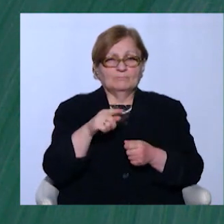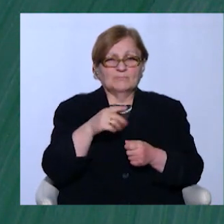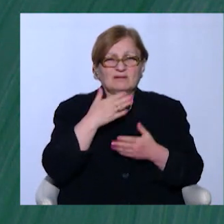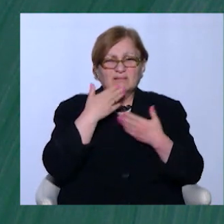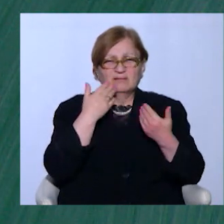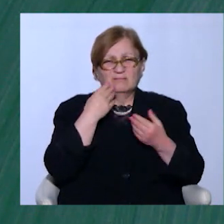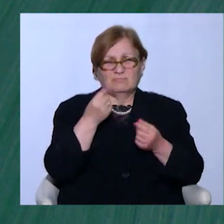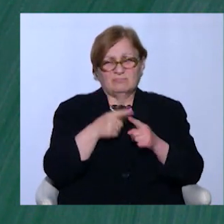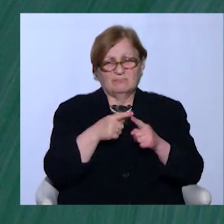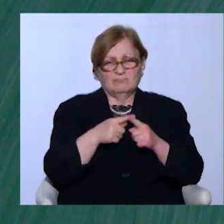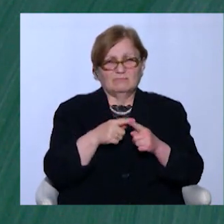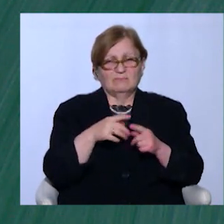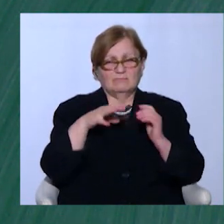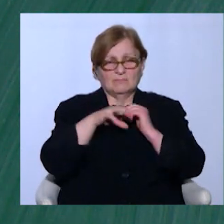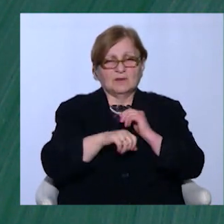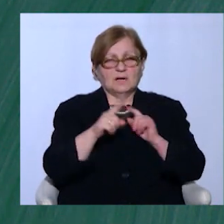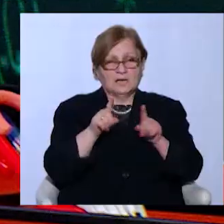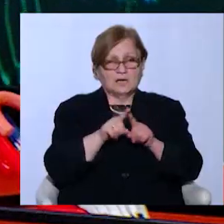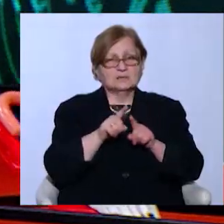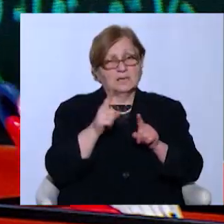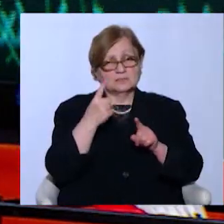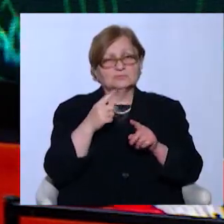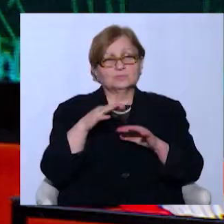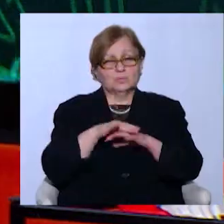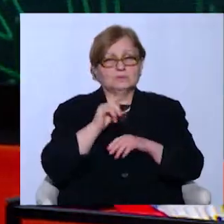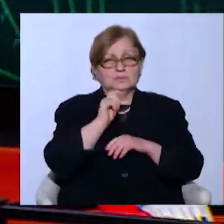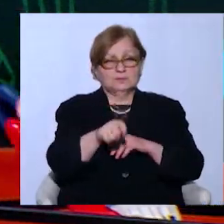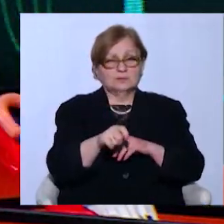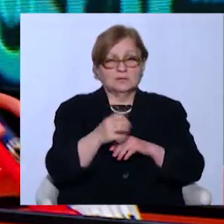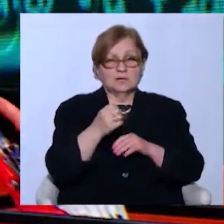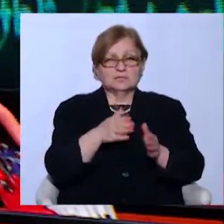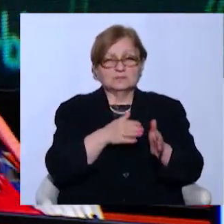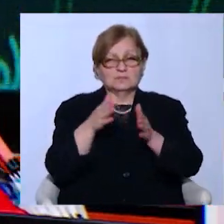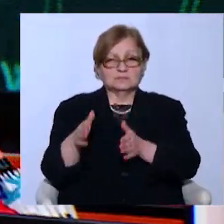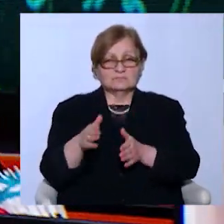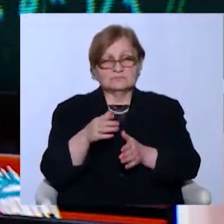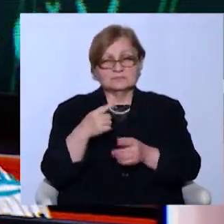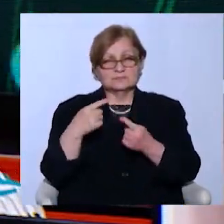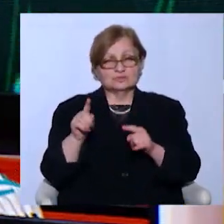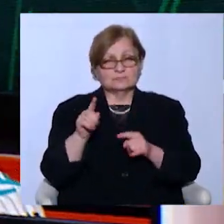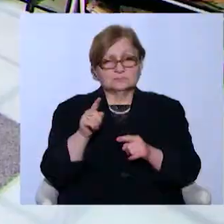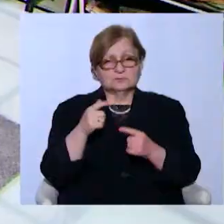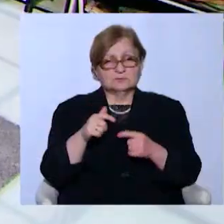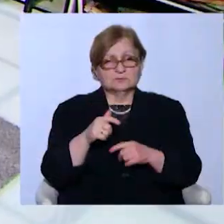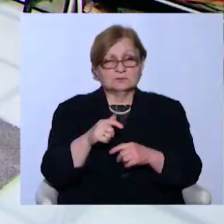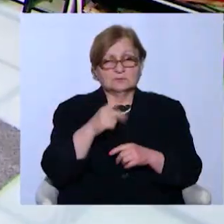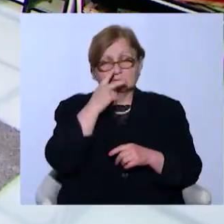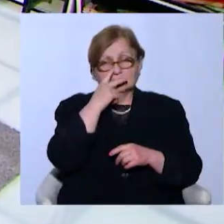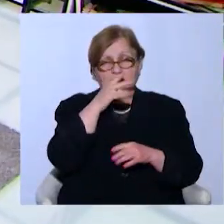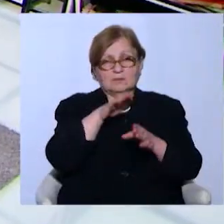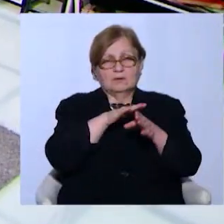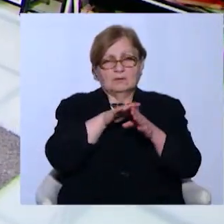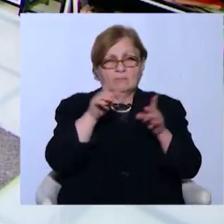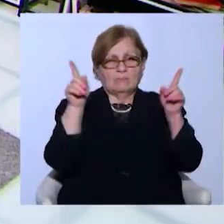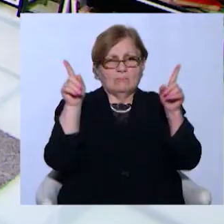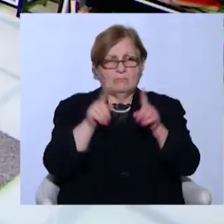არითმეტიკაა, ბოლო გამოთვლებში საბოლოო ერთ ქულას მიიღებთ. გადავიდეთ შემდეგ ამოცანაზე. მართი სამკუთხა პრიზმის ფუძის